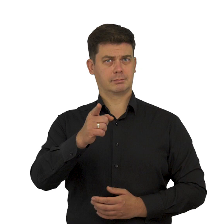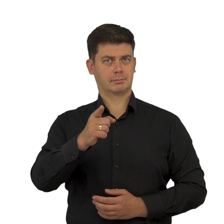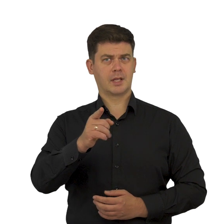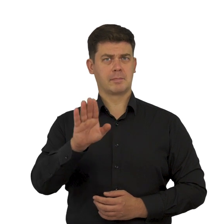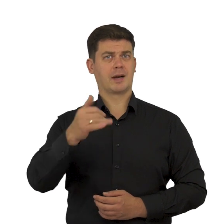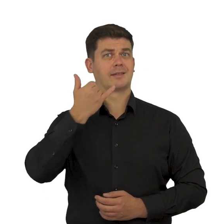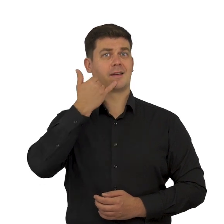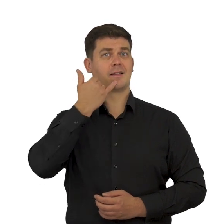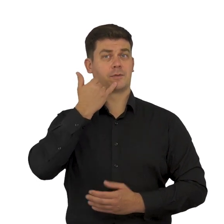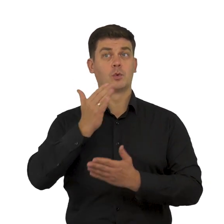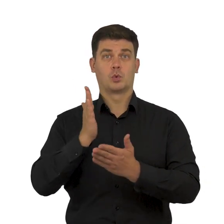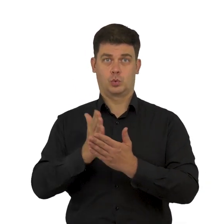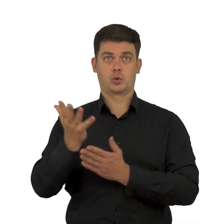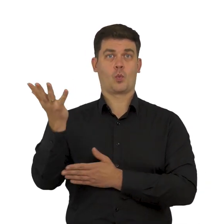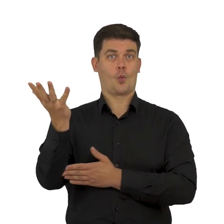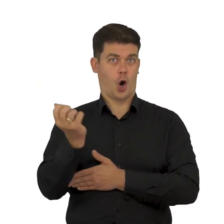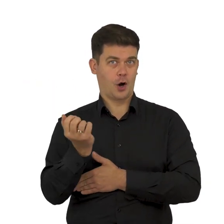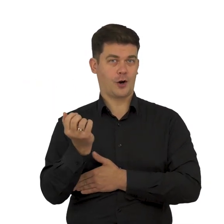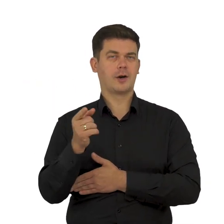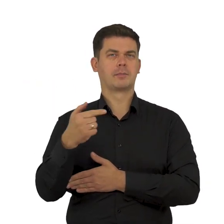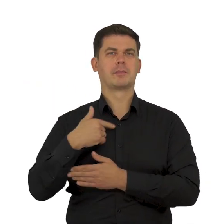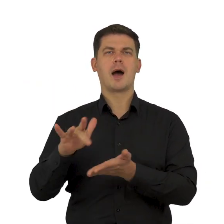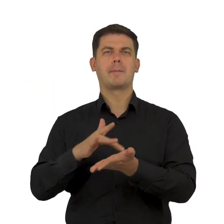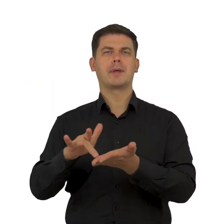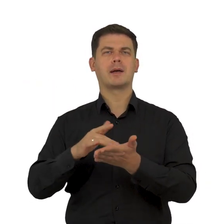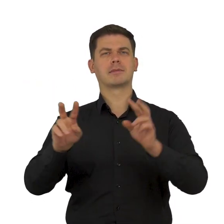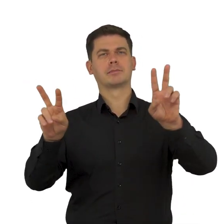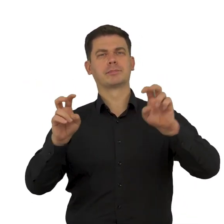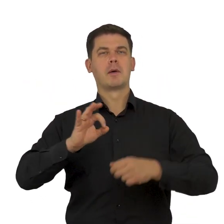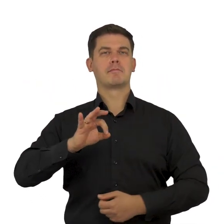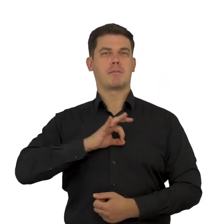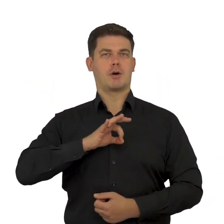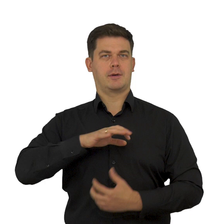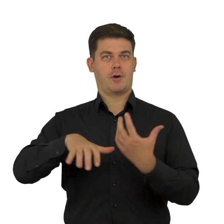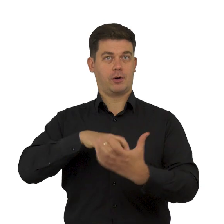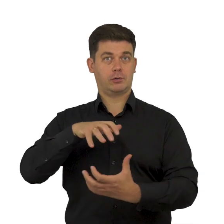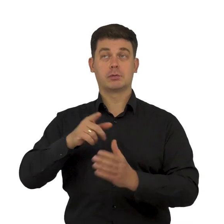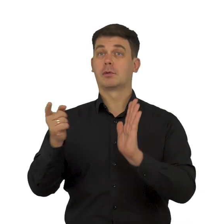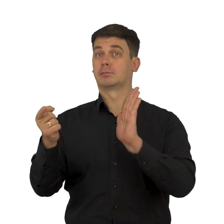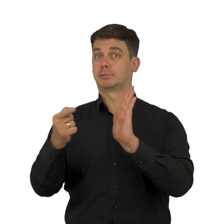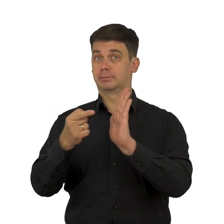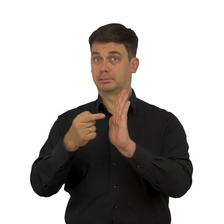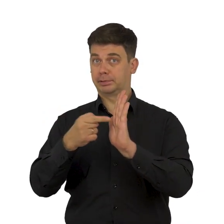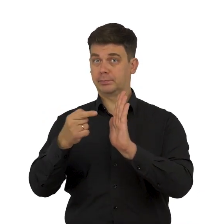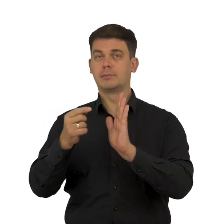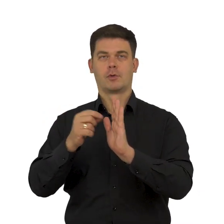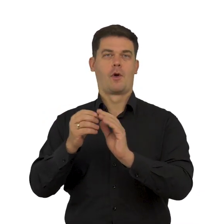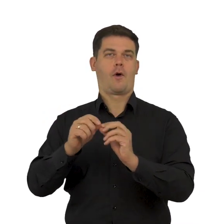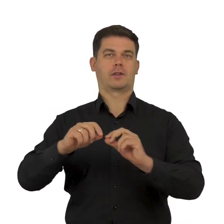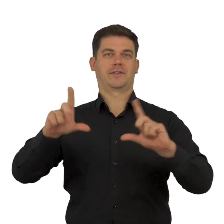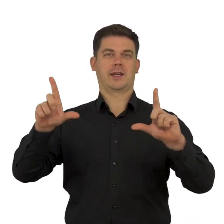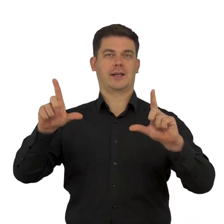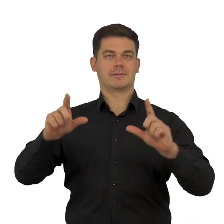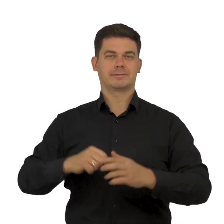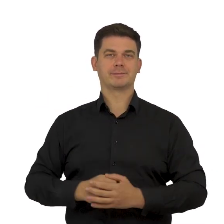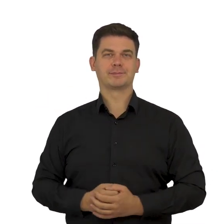Jeśli na telefonie mamy już pobraną i zainstalowaną aplikację Mój Orange, otwieramy ją, dotykając odpowiedniej